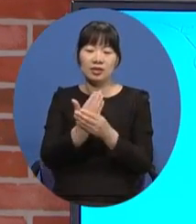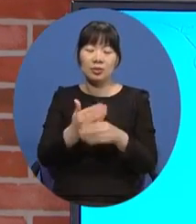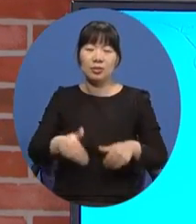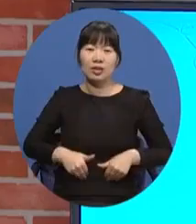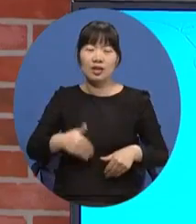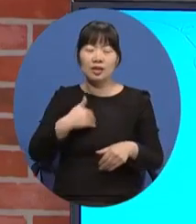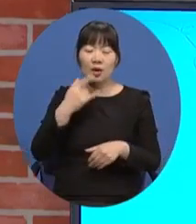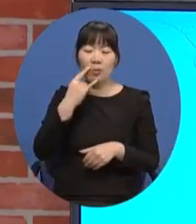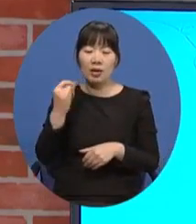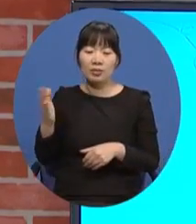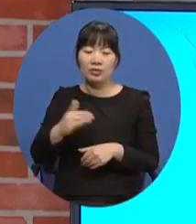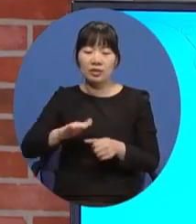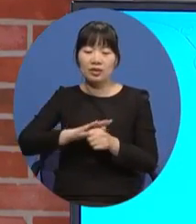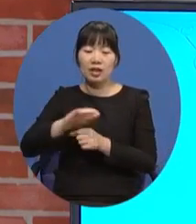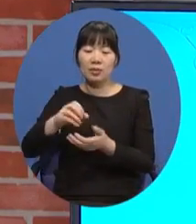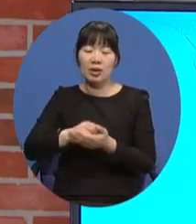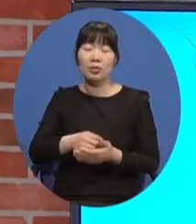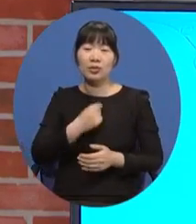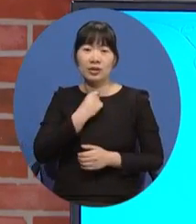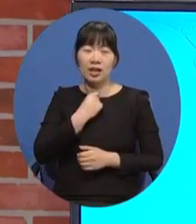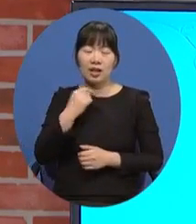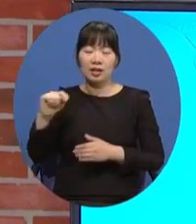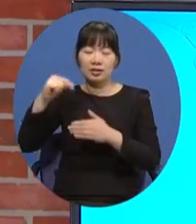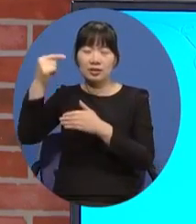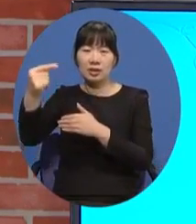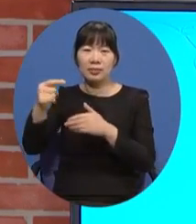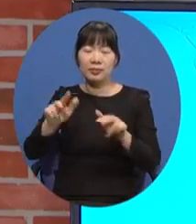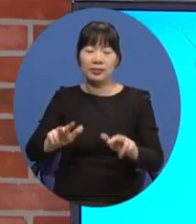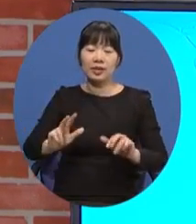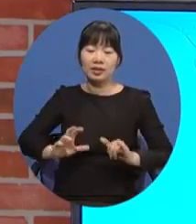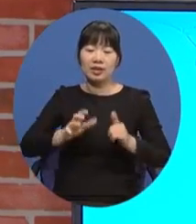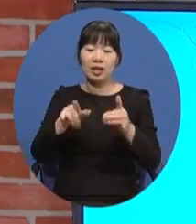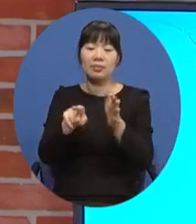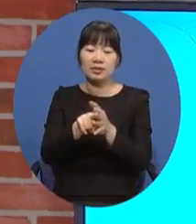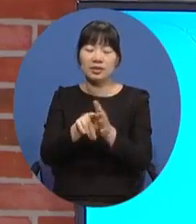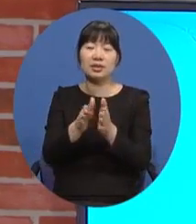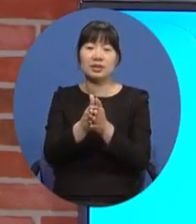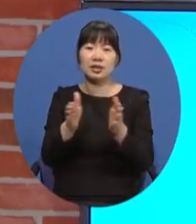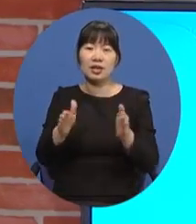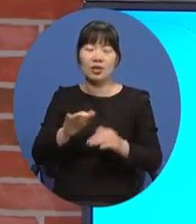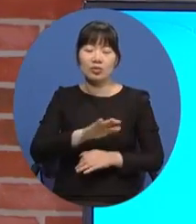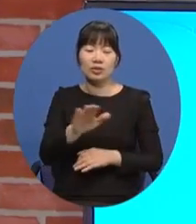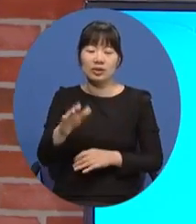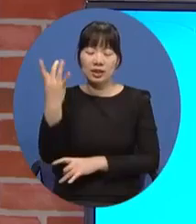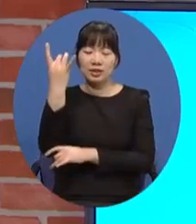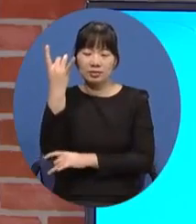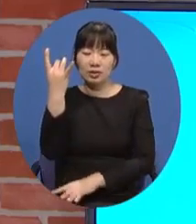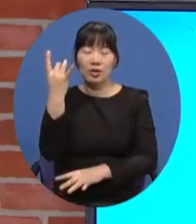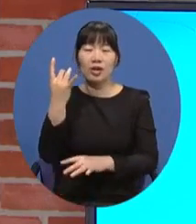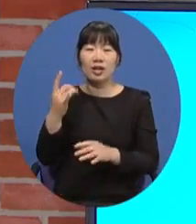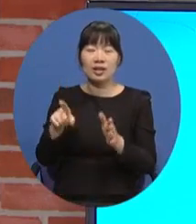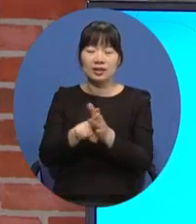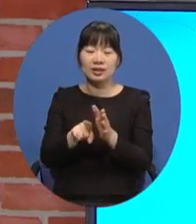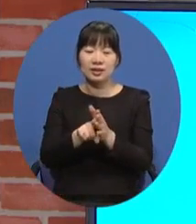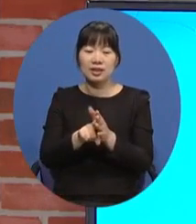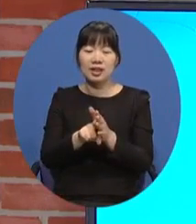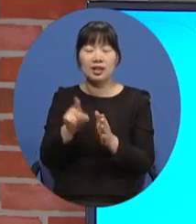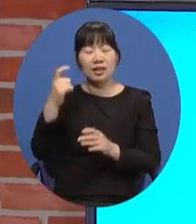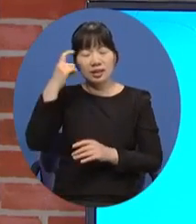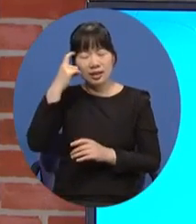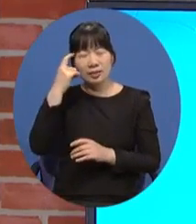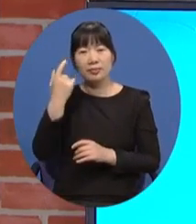나는 엄마로부터 사랑을 받고 있다. 그 다음에는 이제 세상을 믿게 됩니다. 이걸 우리가 기본적인 신뢰감이라 그렇게